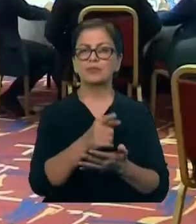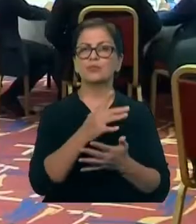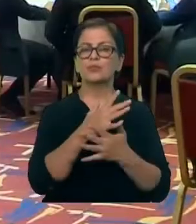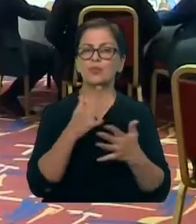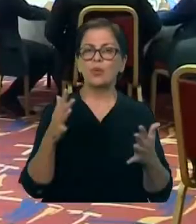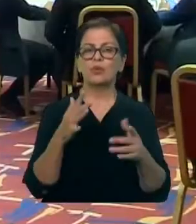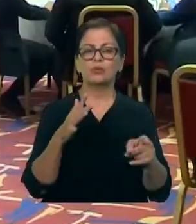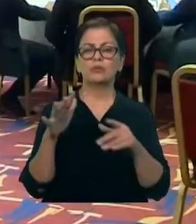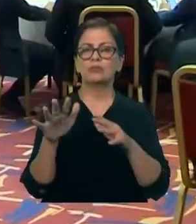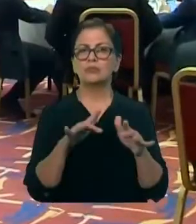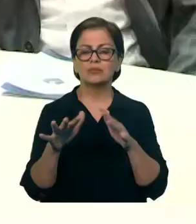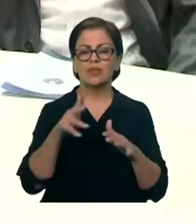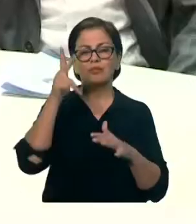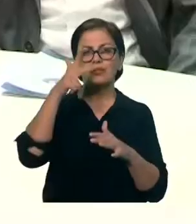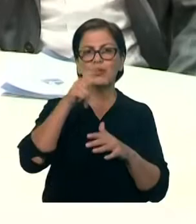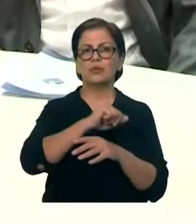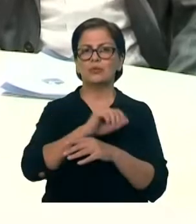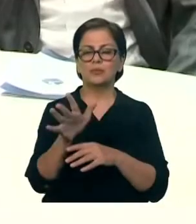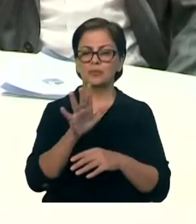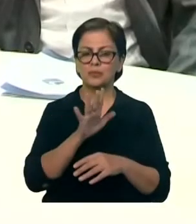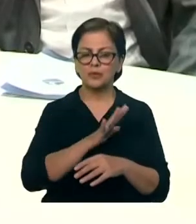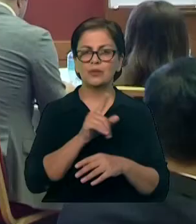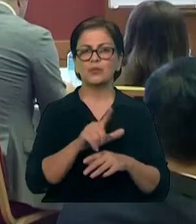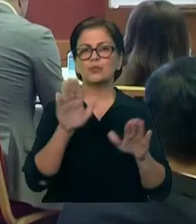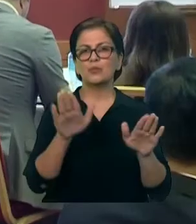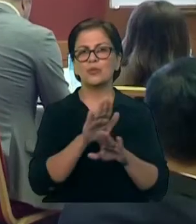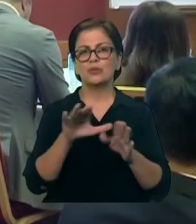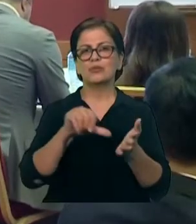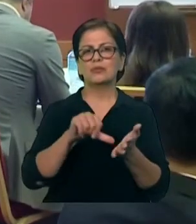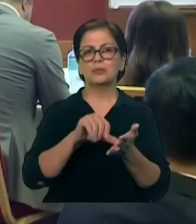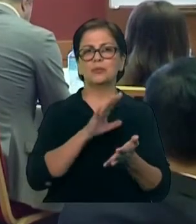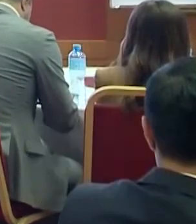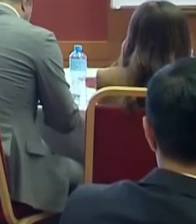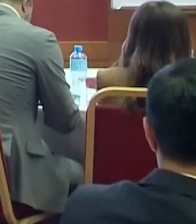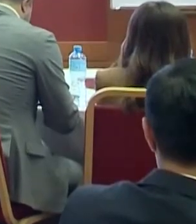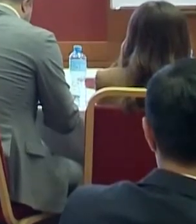tətbiqin fəaliyyəti ilə bağlı video çarx nümayiş edildi. Mərasim musiqili çıxışla başa çatdı.